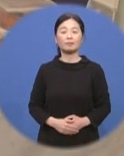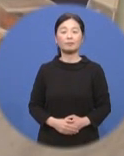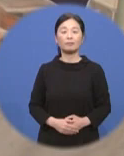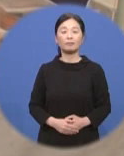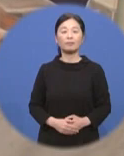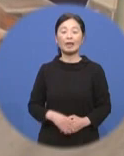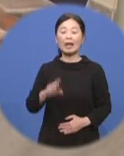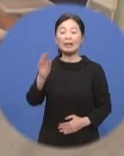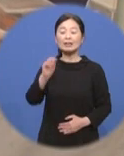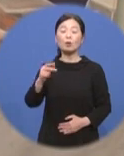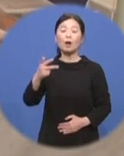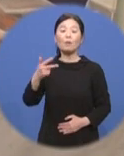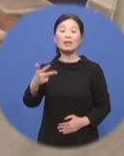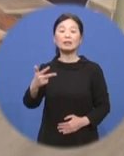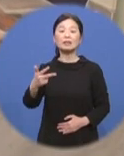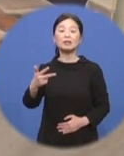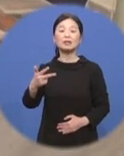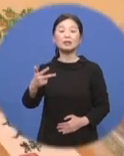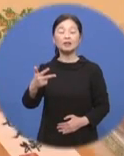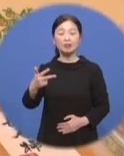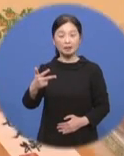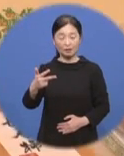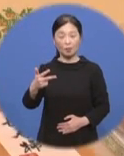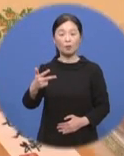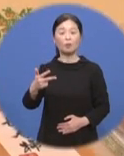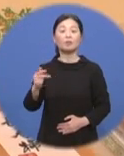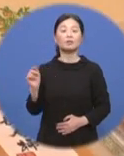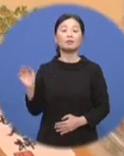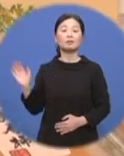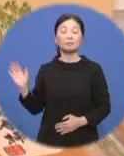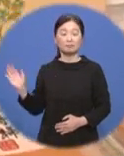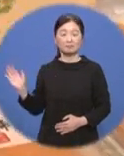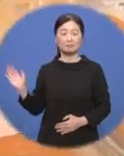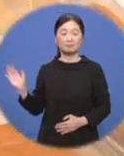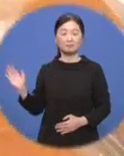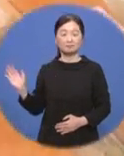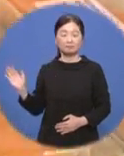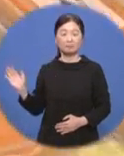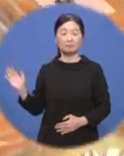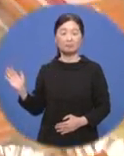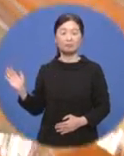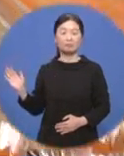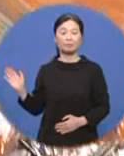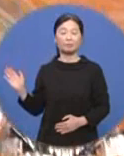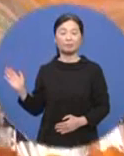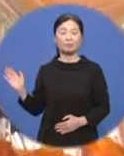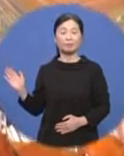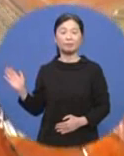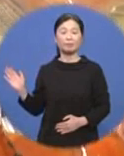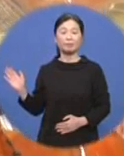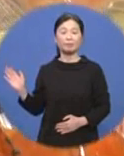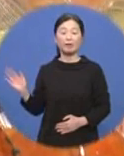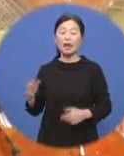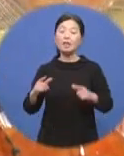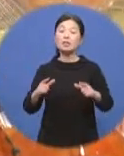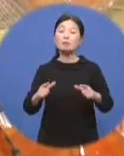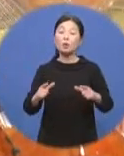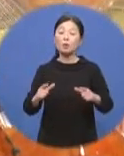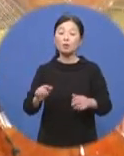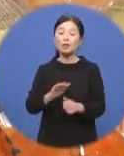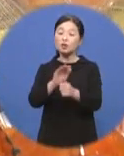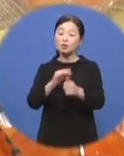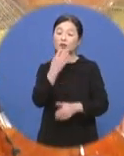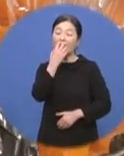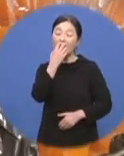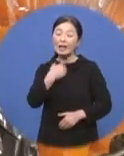紀の川市の株式会社パーシモンが手掛けた柿の加工食品長寿柿地元で栽培された柿